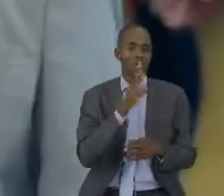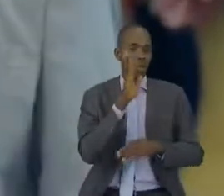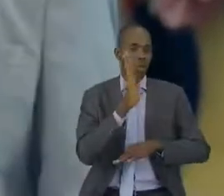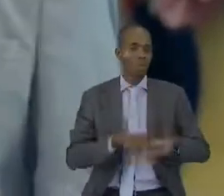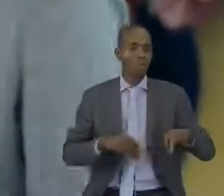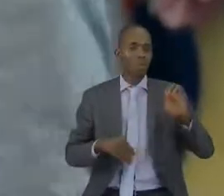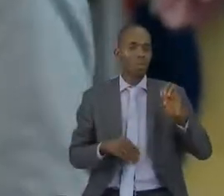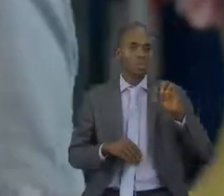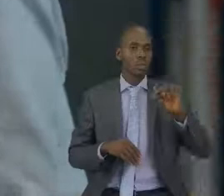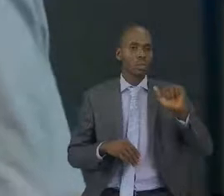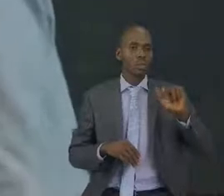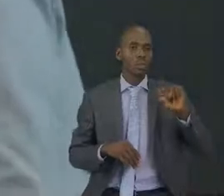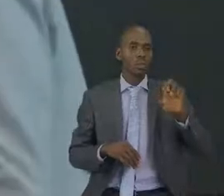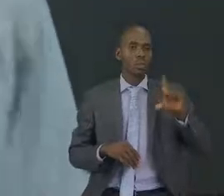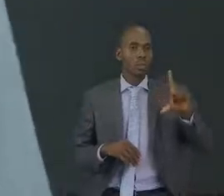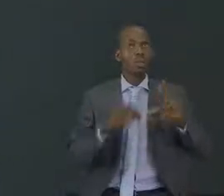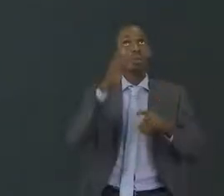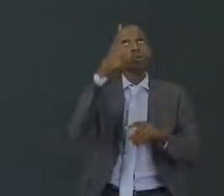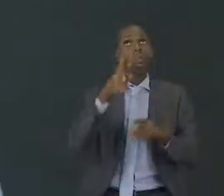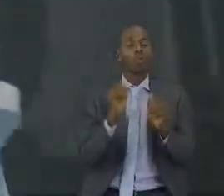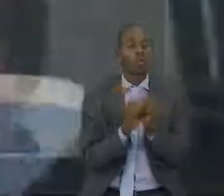On lui donnera le nom d'Emmanuel, Dieu avec nous.